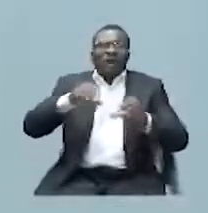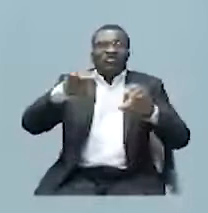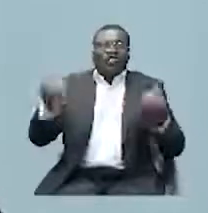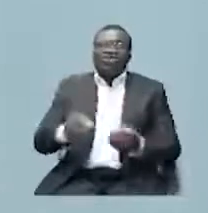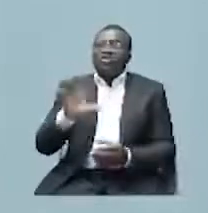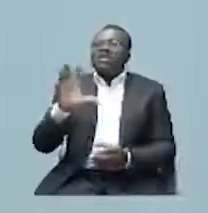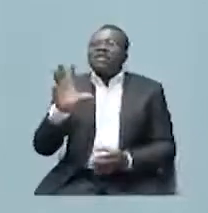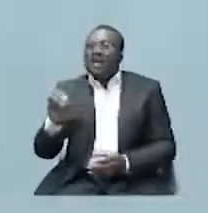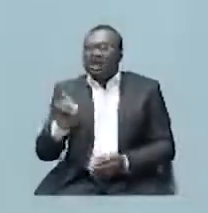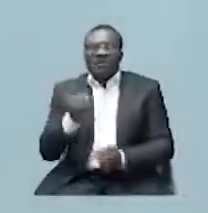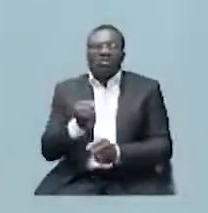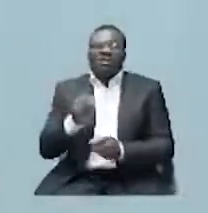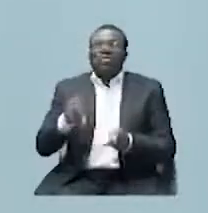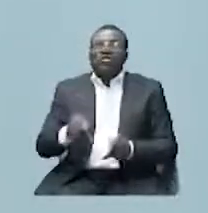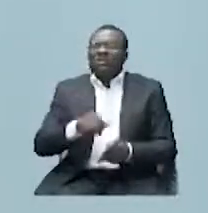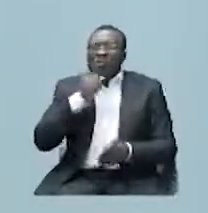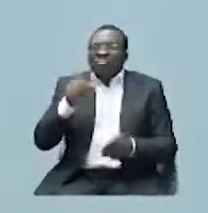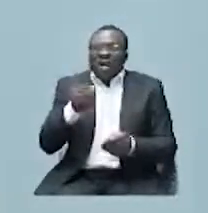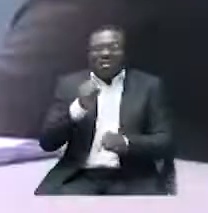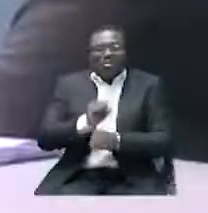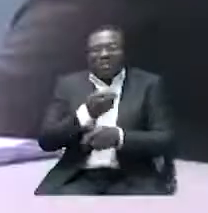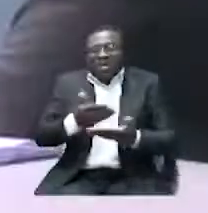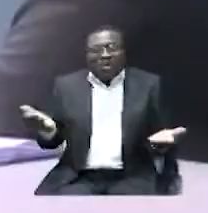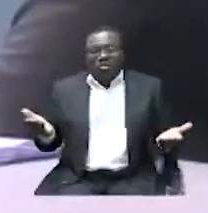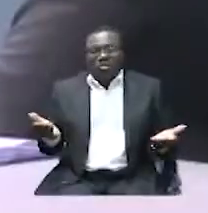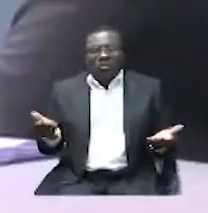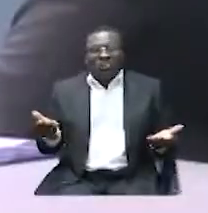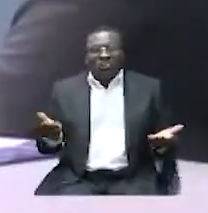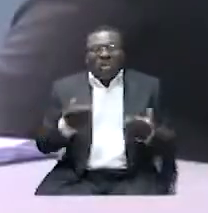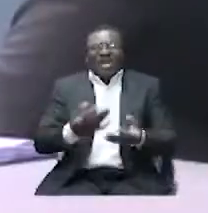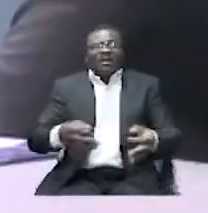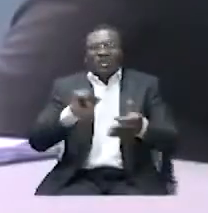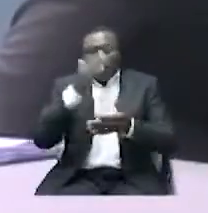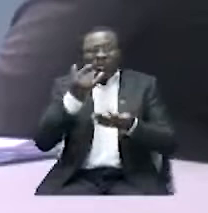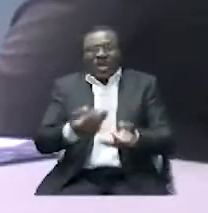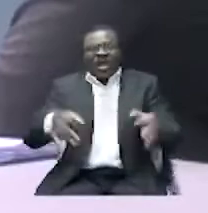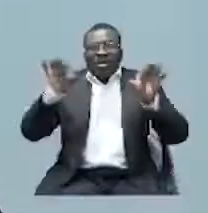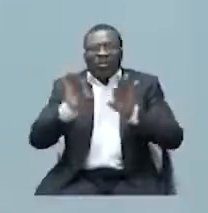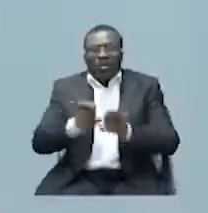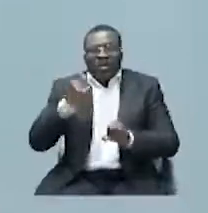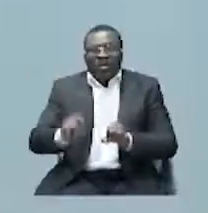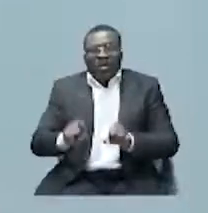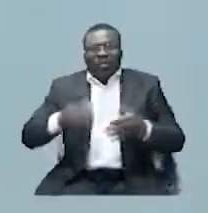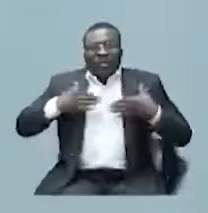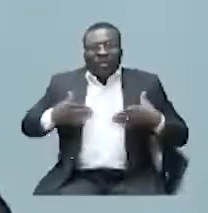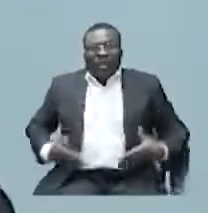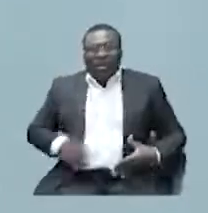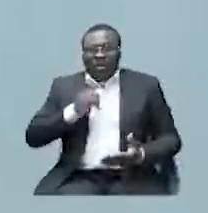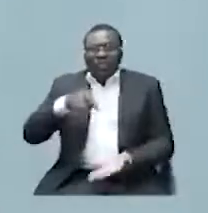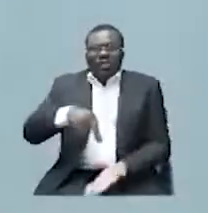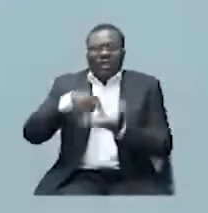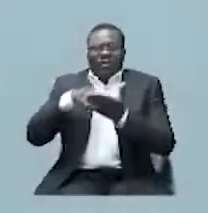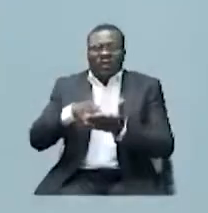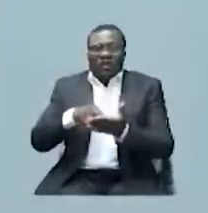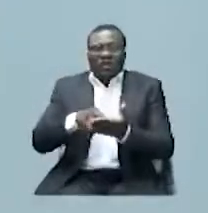50 personnes, elle ne serait pas efficace. C'est pour cela qu'il est important que ces corps soient représentés, mais ils élisent